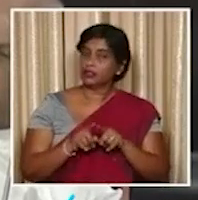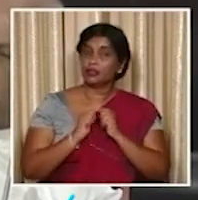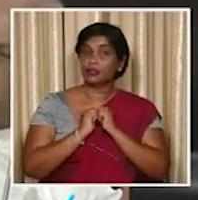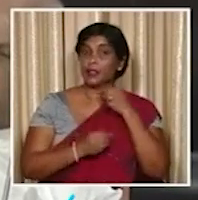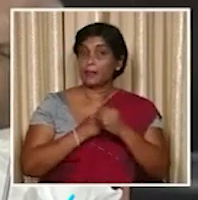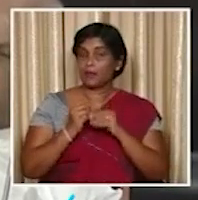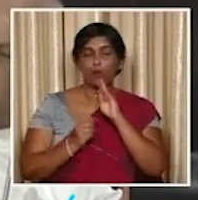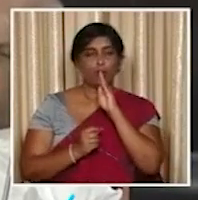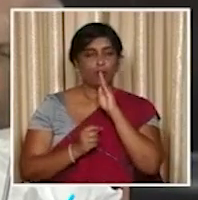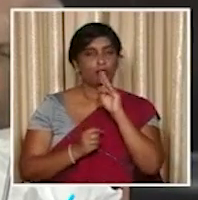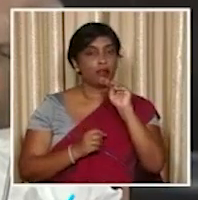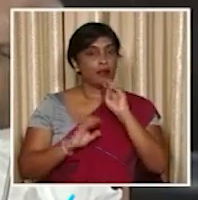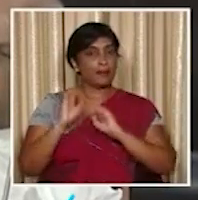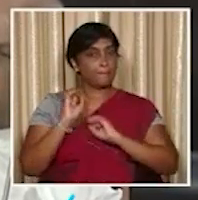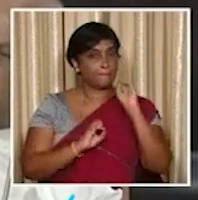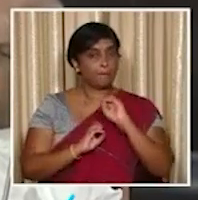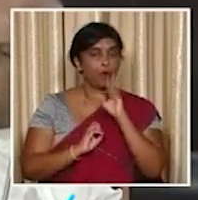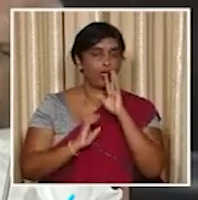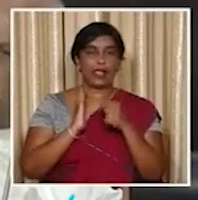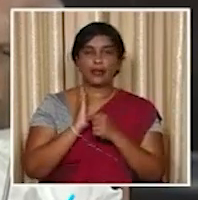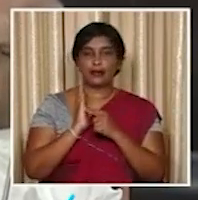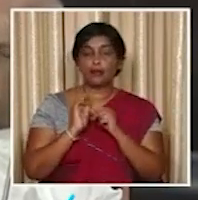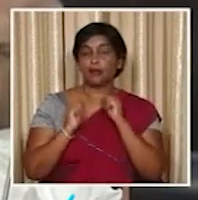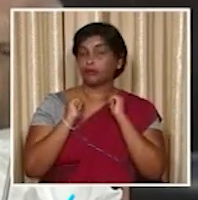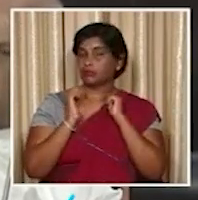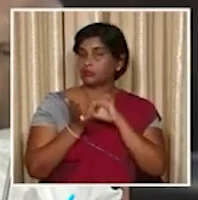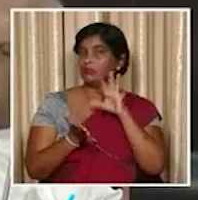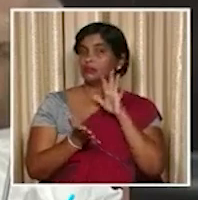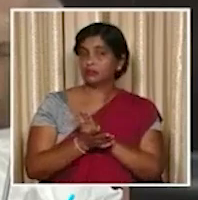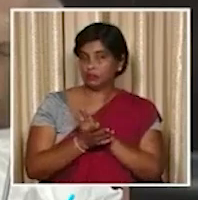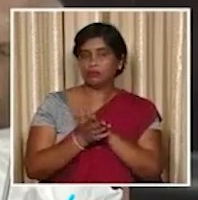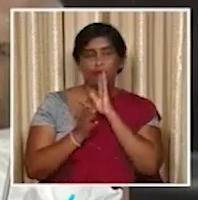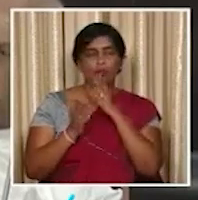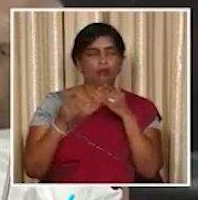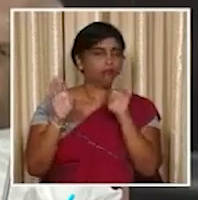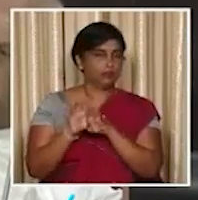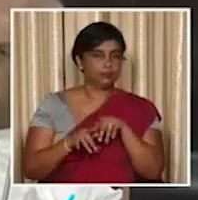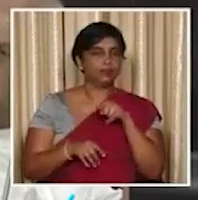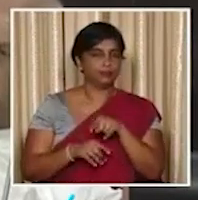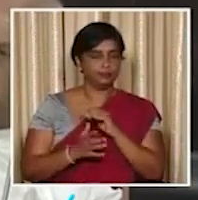ව්‍යවසායන්ගේ 20%ක් පමණ තාවකාලිකව ස්ථිරව වසා දමා ඇතිවයි.